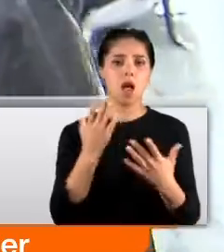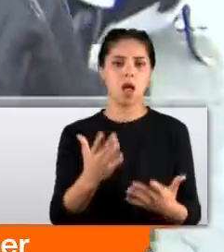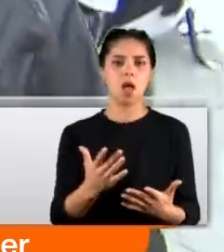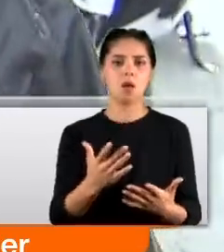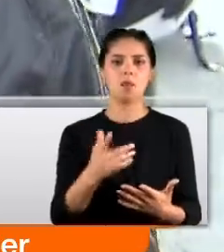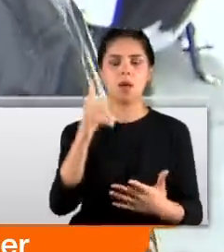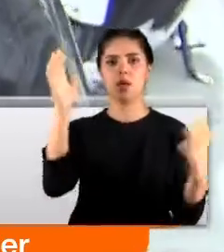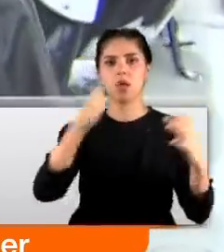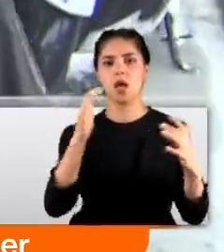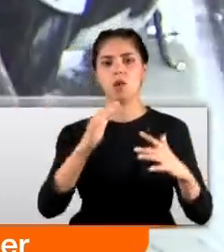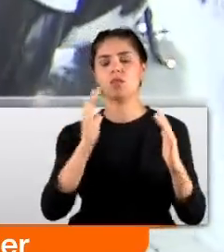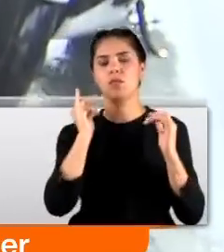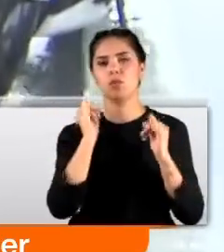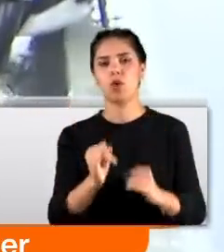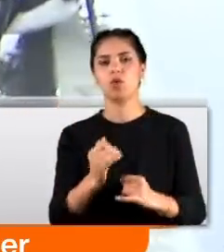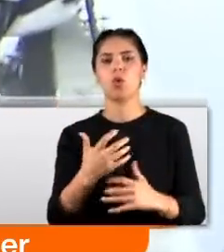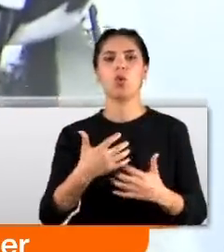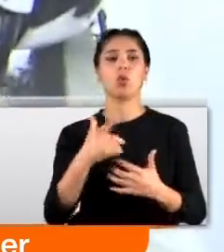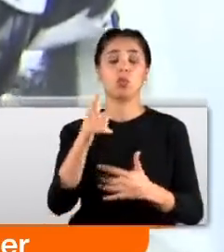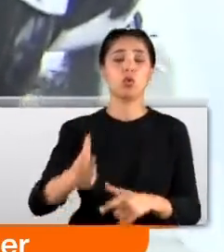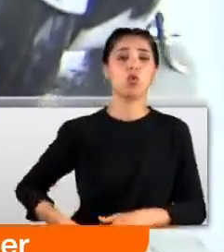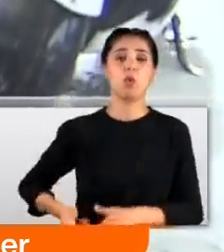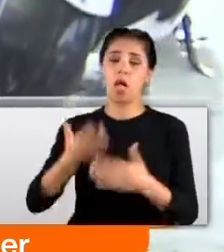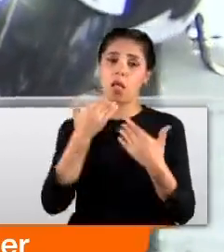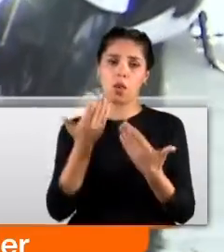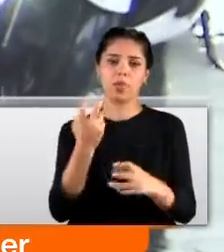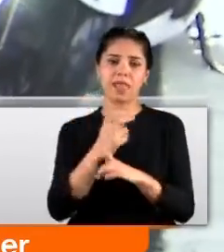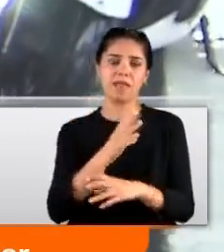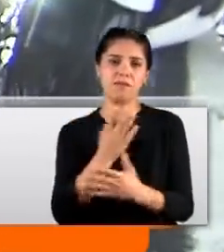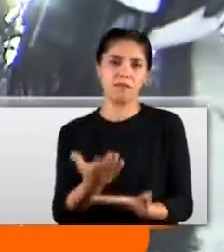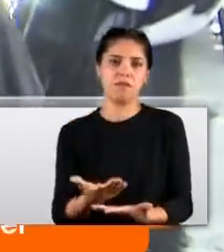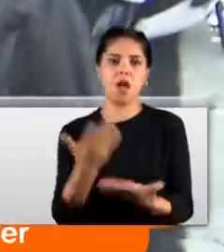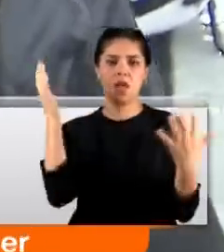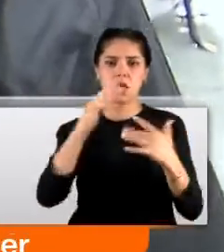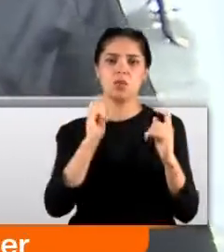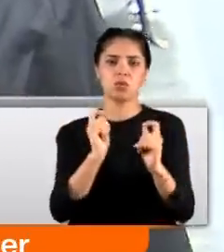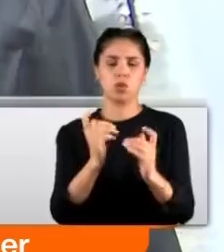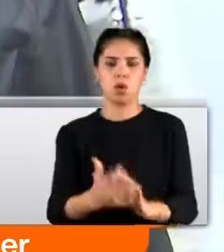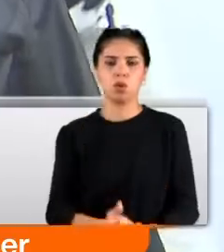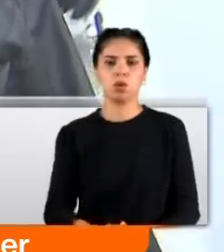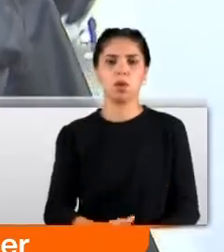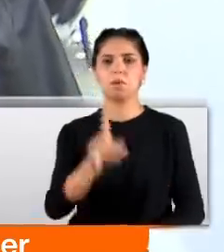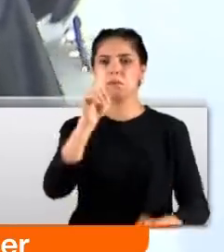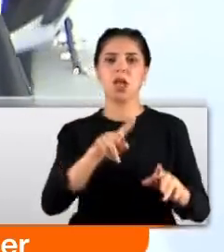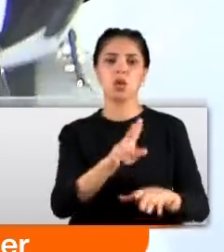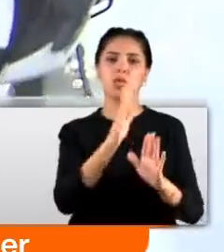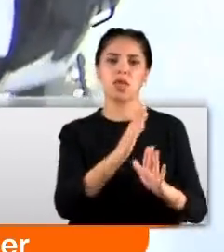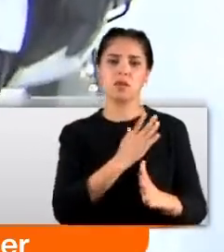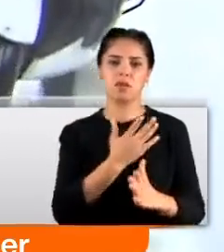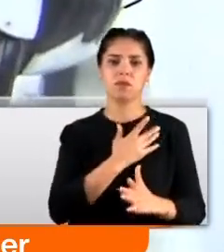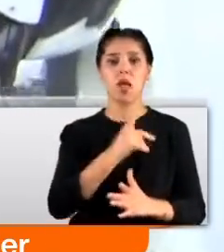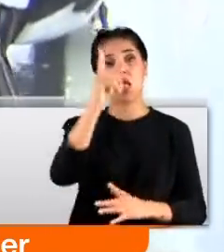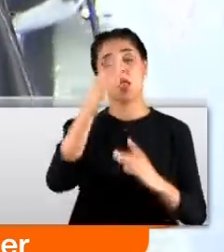de gidilecek gibi değil yani. Güvenli değil diyorsunuz. Güvenli değil, evet. Çok tehlikeli. Şu yani bu yağmurda biraz zor yani. Devam edenler var yoluna.